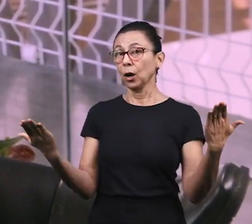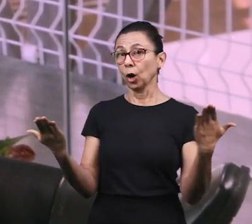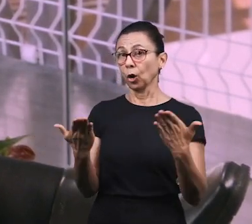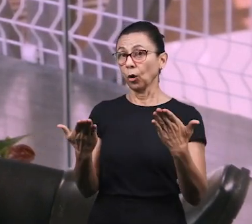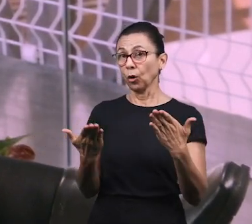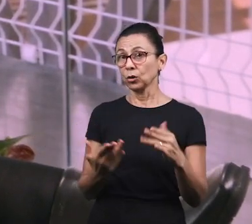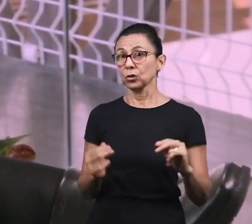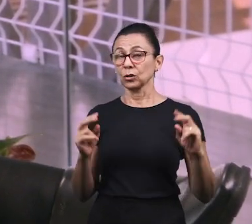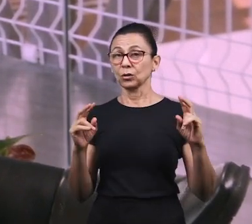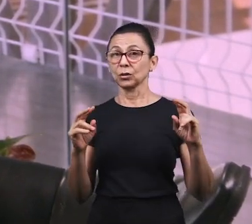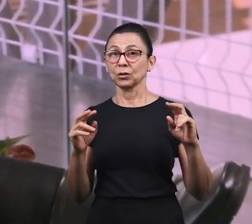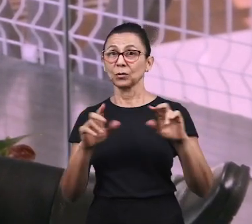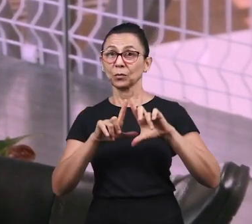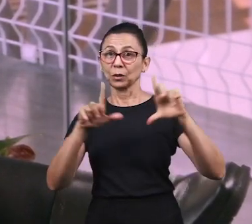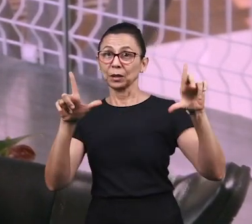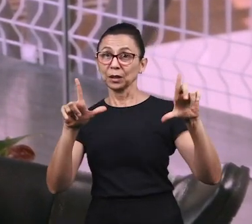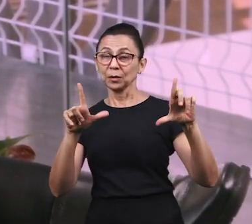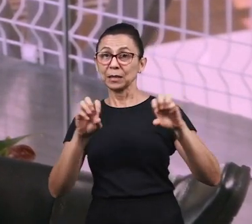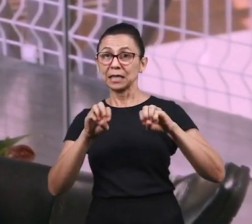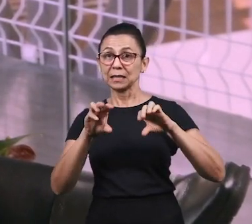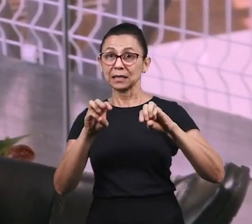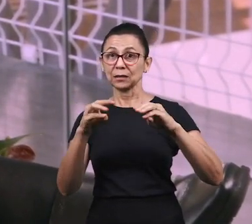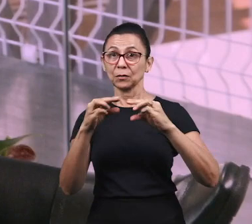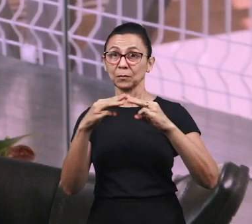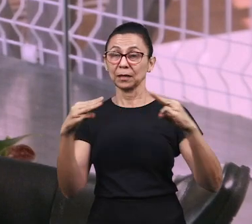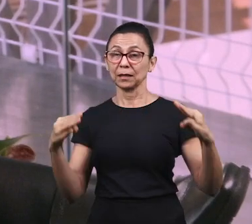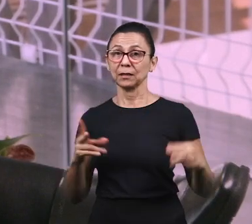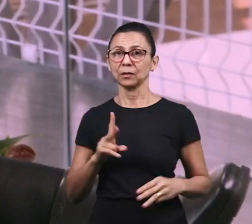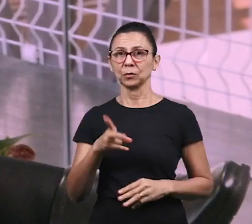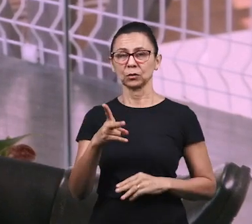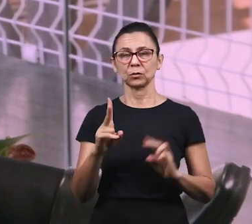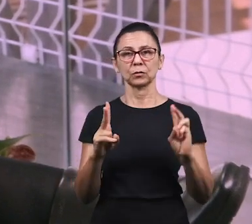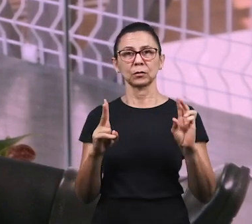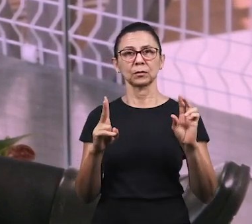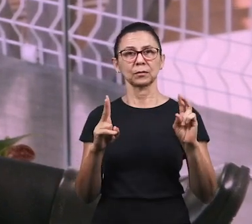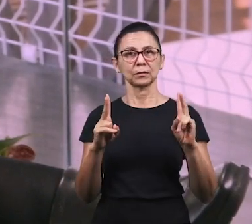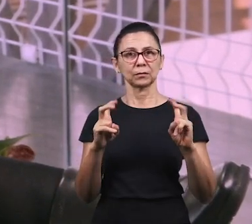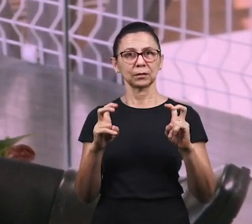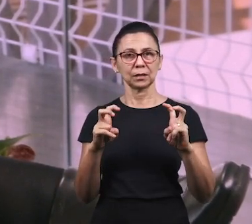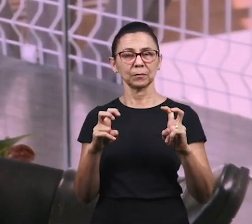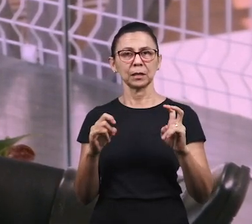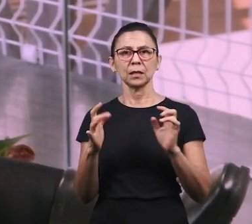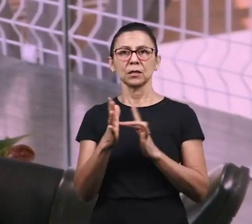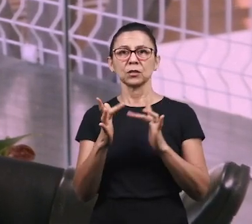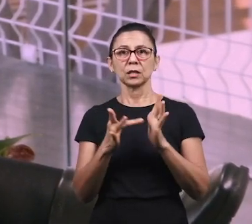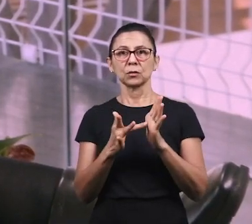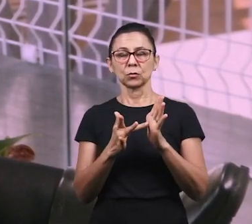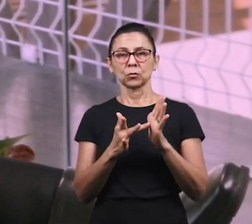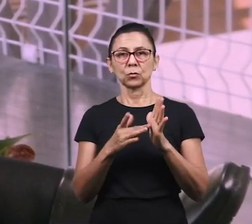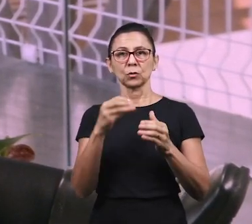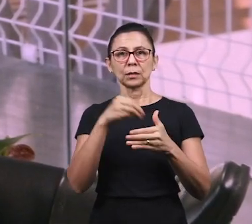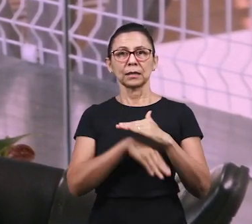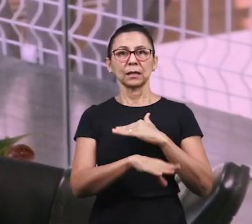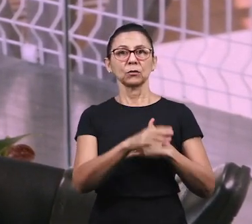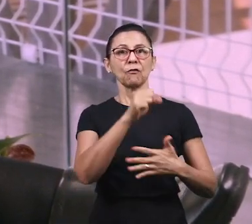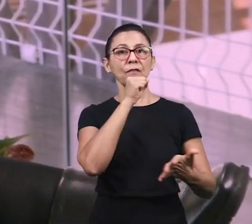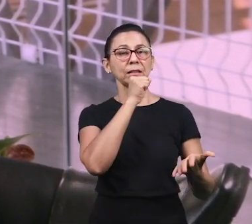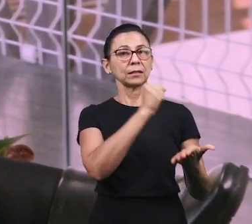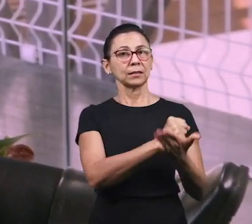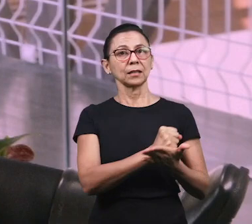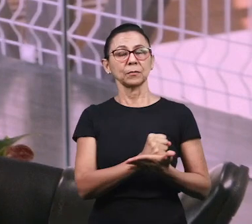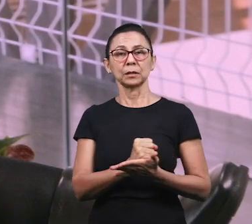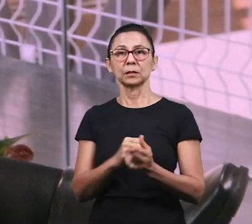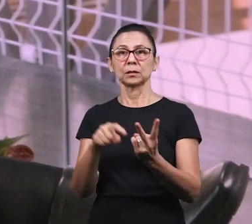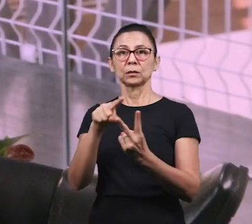programme d'aujourd'hui, dans le tableau Leçons du Manaïm, nous allons continuer à aborder la thématique le Seigneur Jésus et l'Ancien Testament. Les pasteurs Daniel